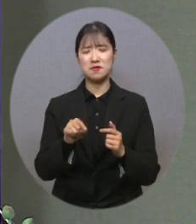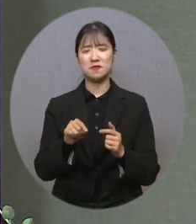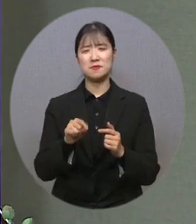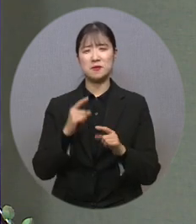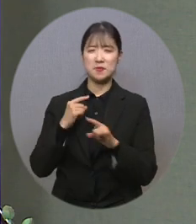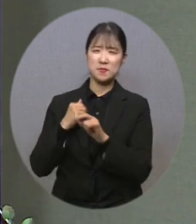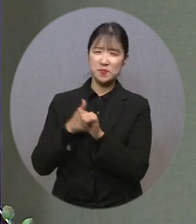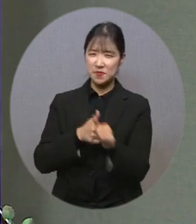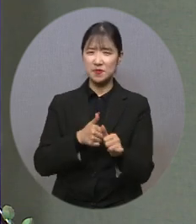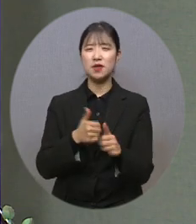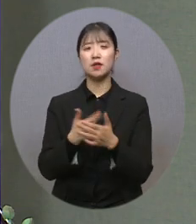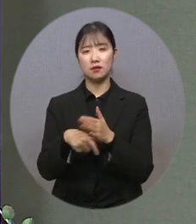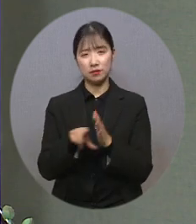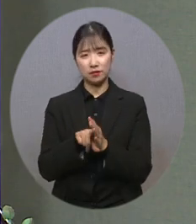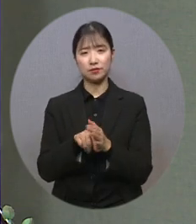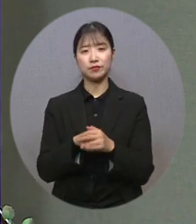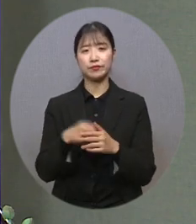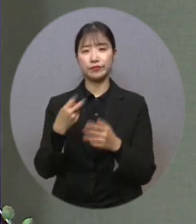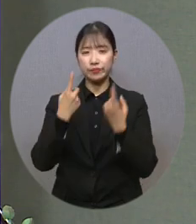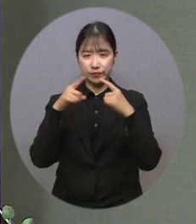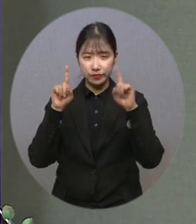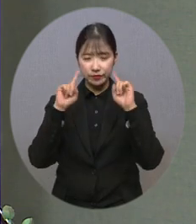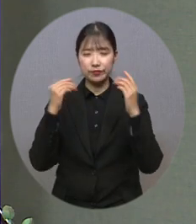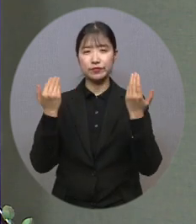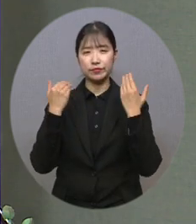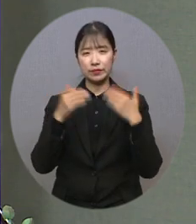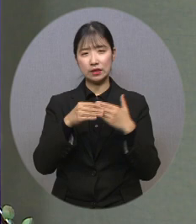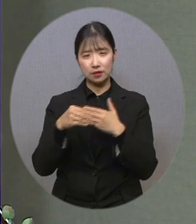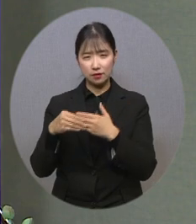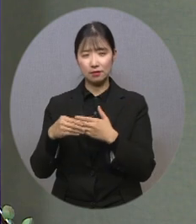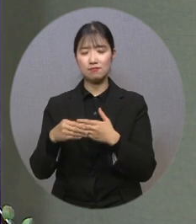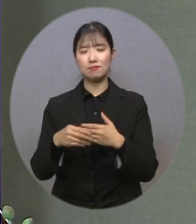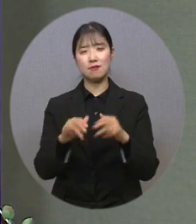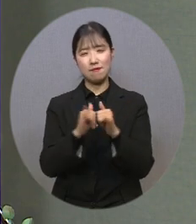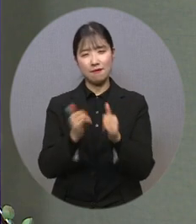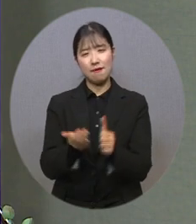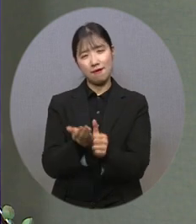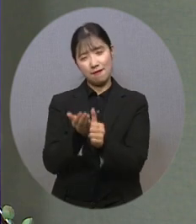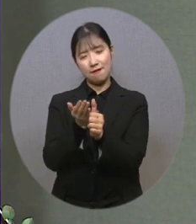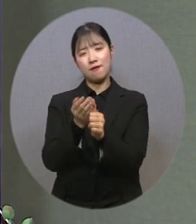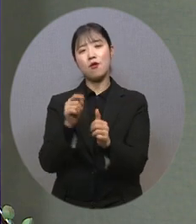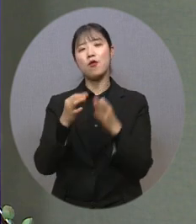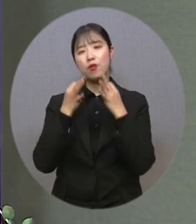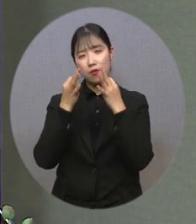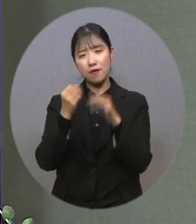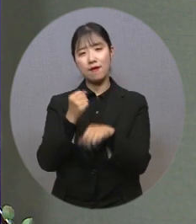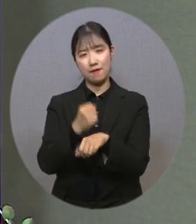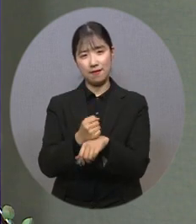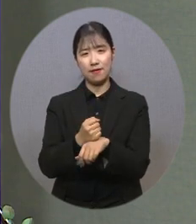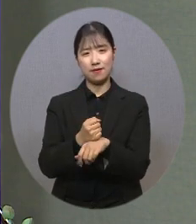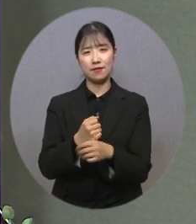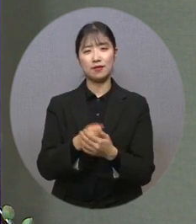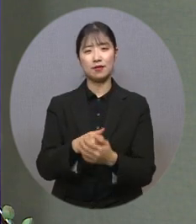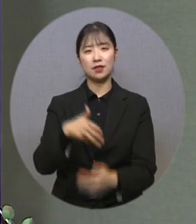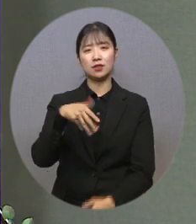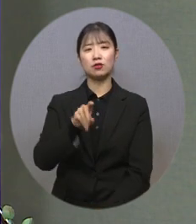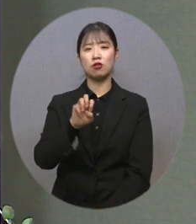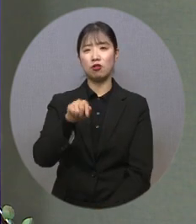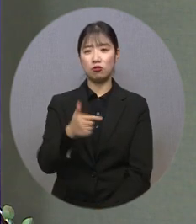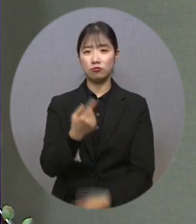위해서 그리고 대학을 이끌면서 인재 양성에 노력하고 계시는